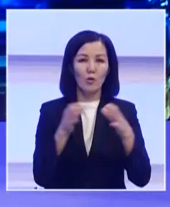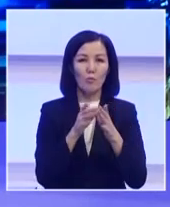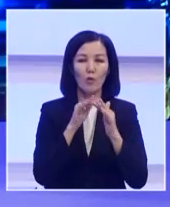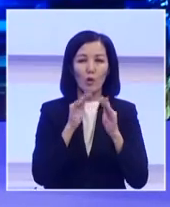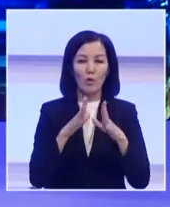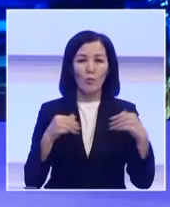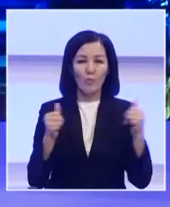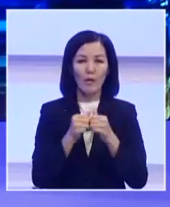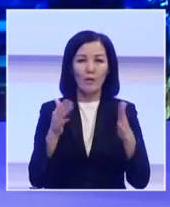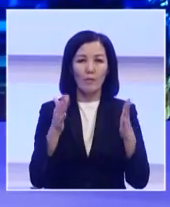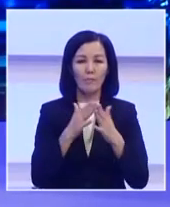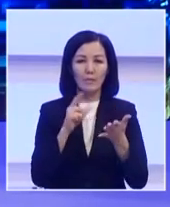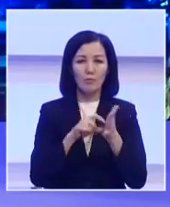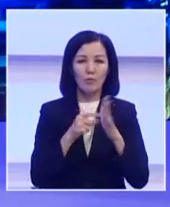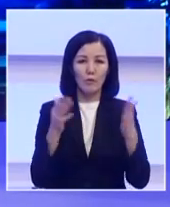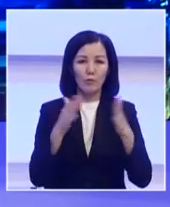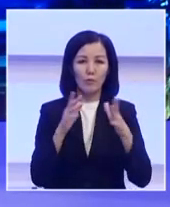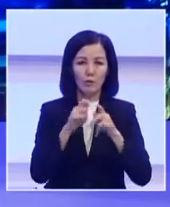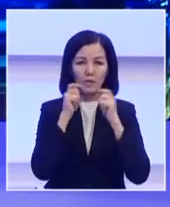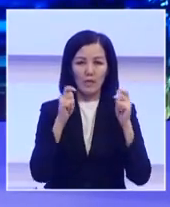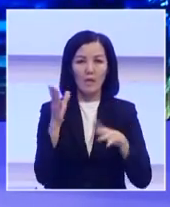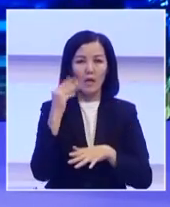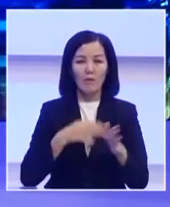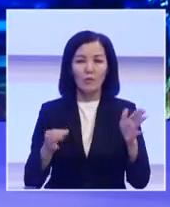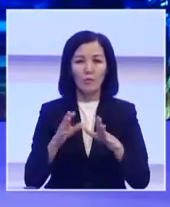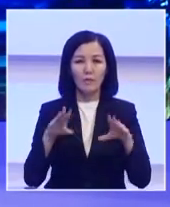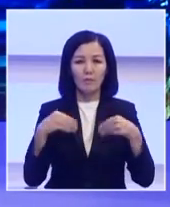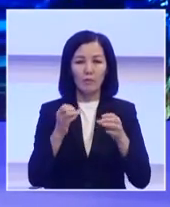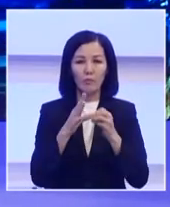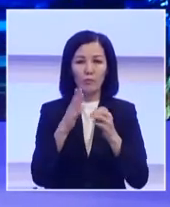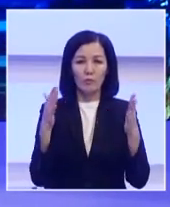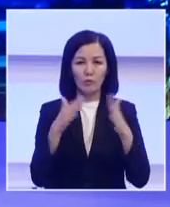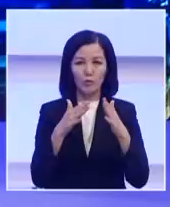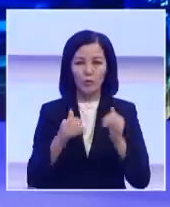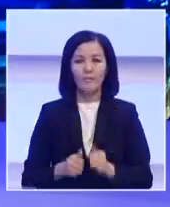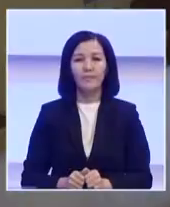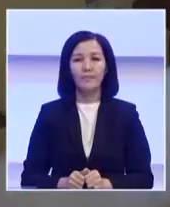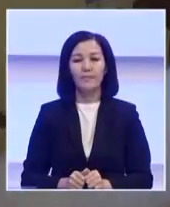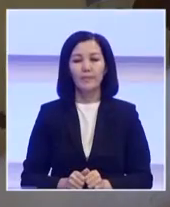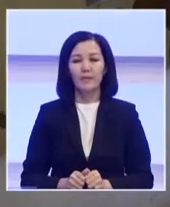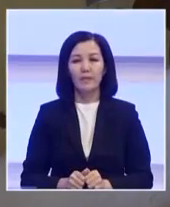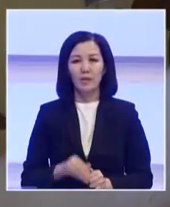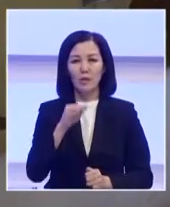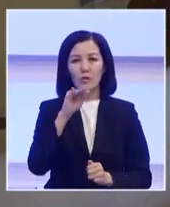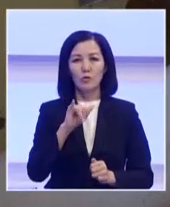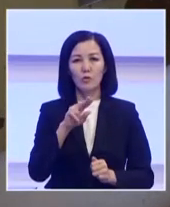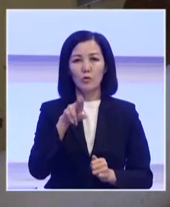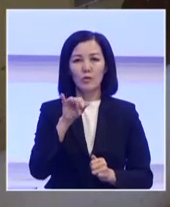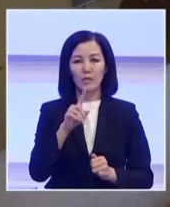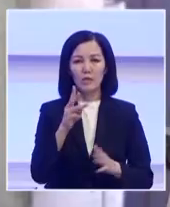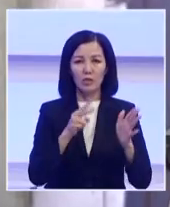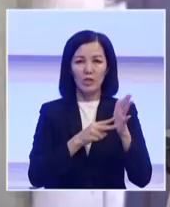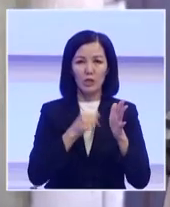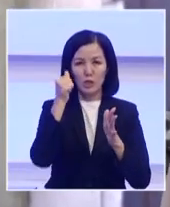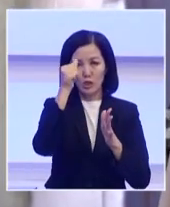5 бөлмелі үй сыйлады. Бұл Алматы облысында табысталған 14-ші үй. Жұлдыз Қадырова 7 жылға жуық